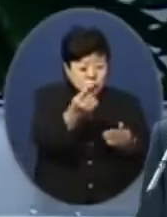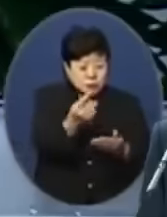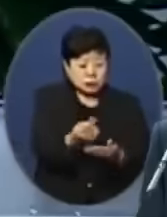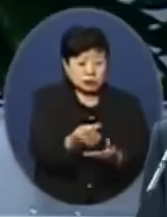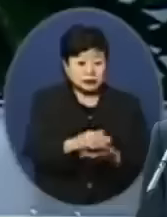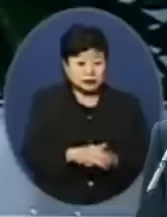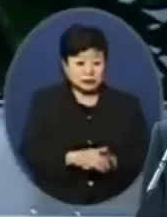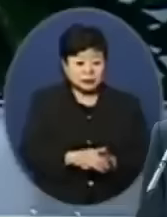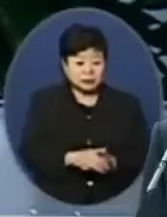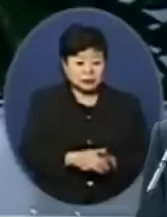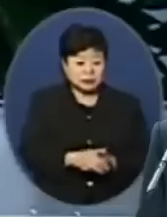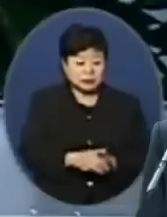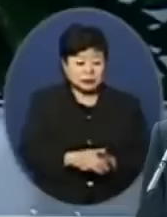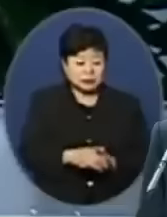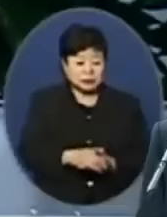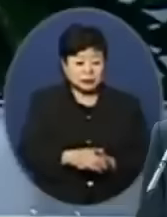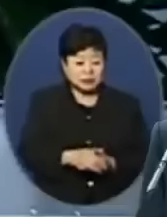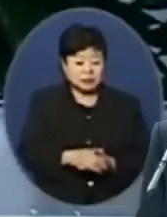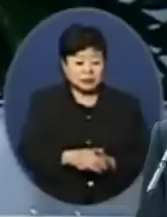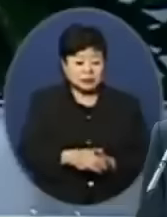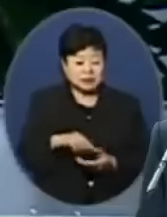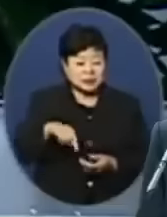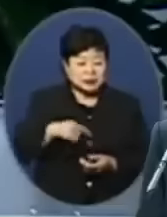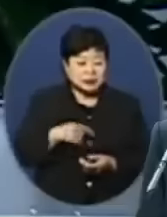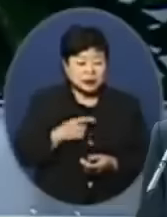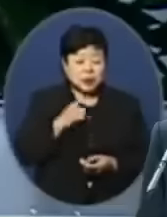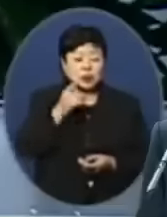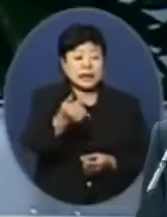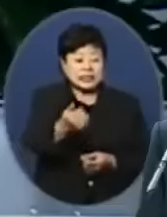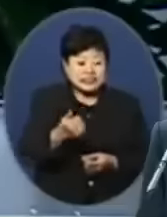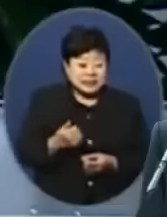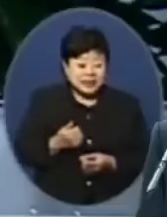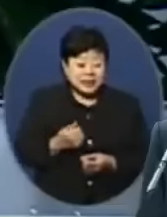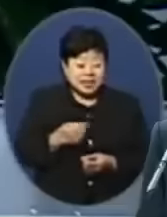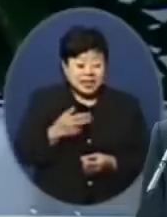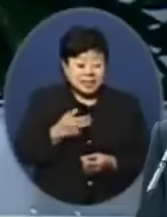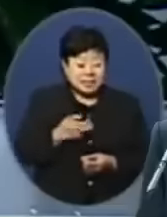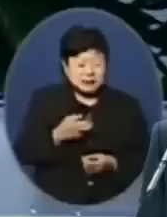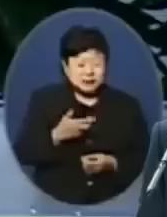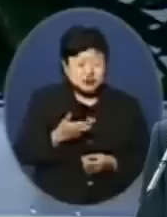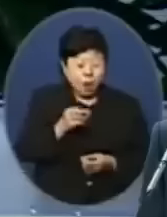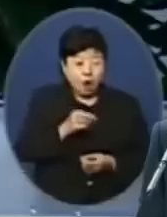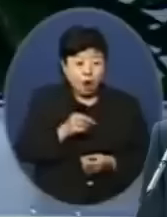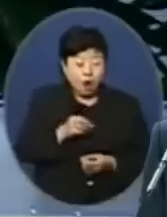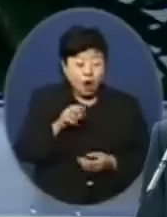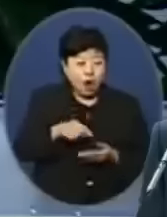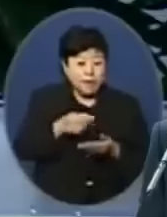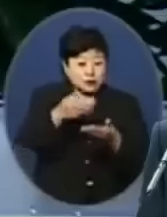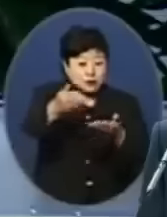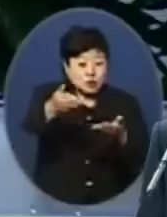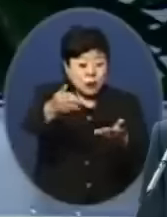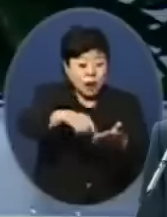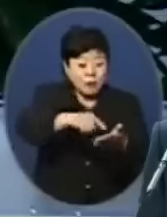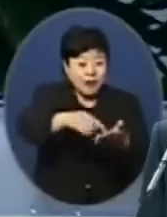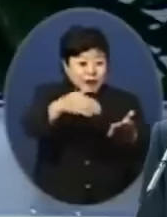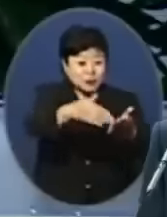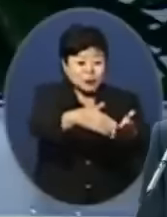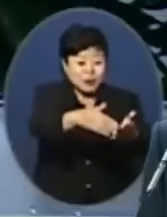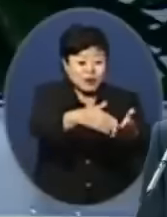왔어. 자기가 빚쟁이들이 자기에게 고소하기 전에 26억이 만들어져서 그 돈을